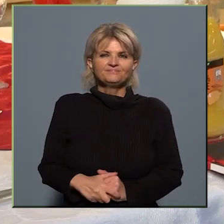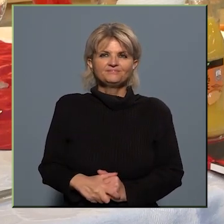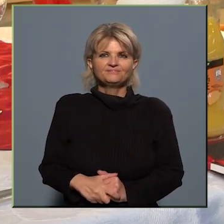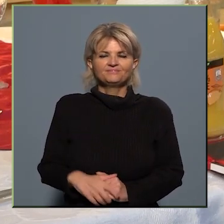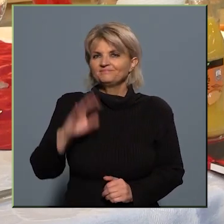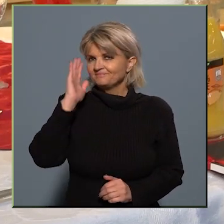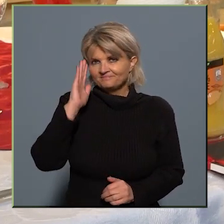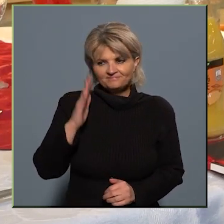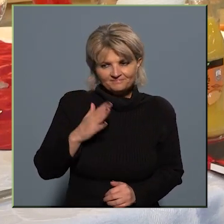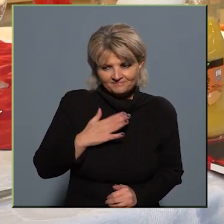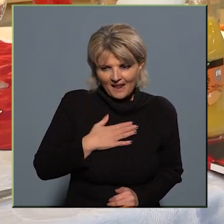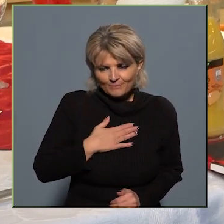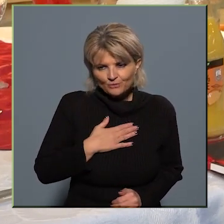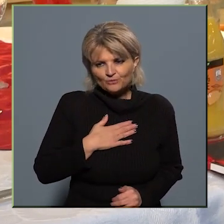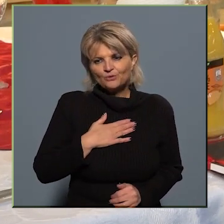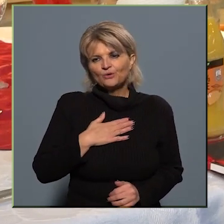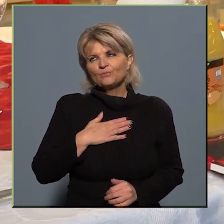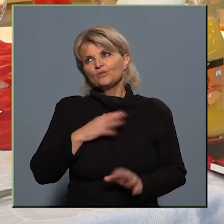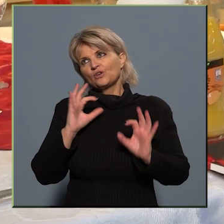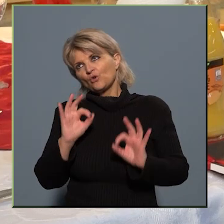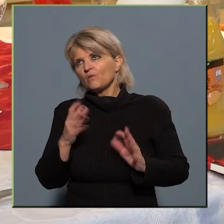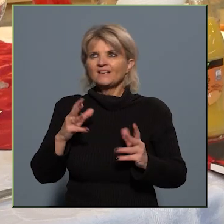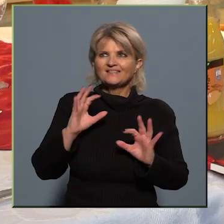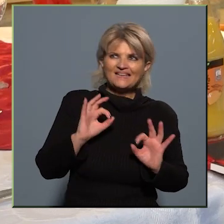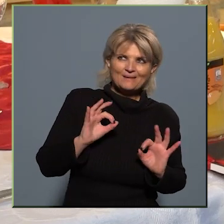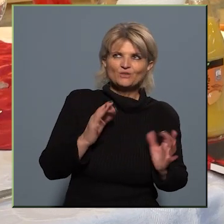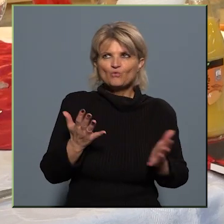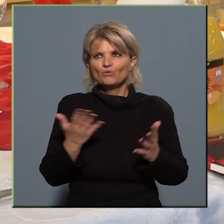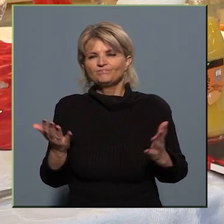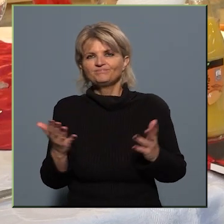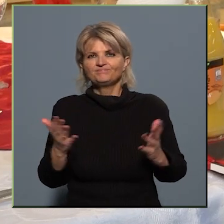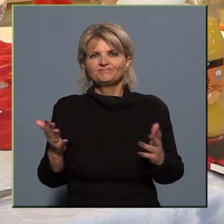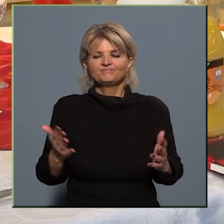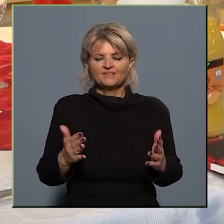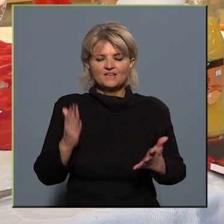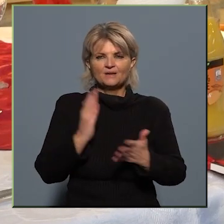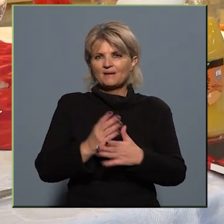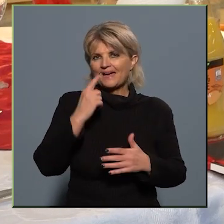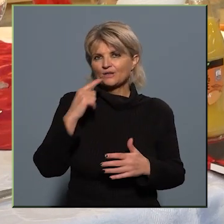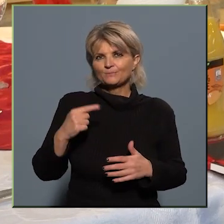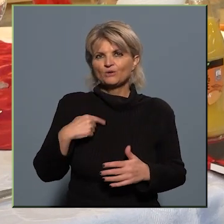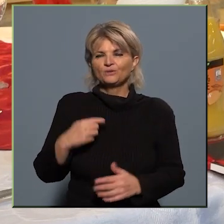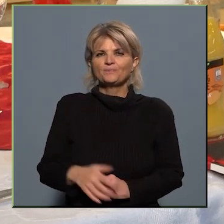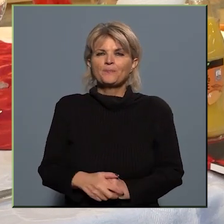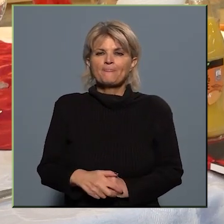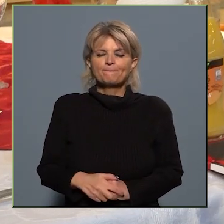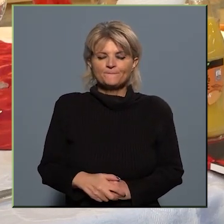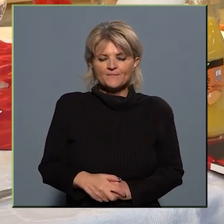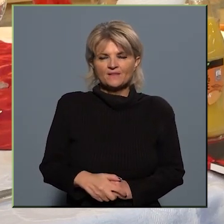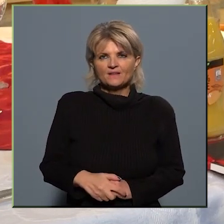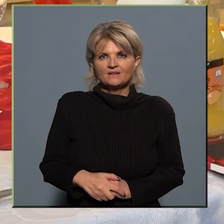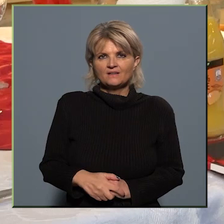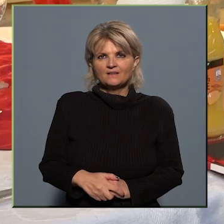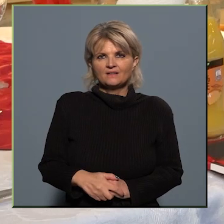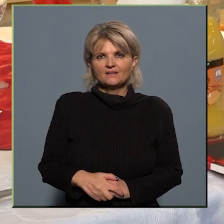hát nem tudom, hogy ezt minek fogjam, áldásnak vagy nem áldásnak, bizonyos értelemben már azt mondom, hogy ebből a